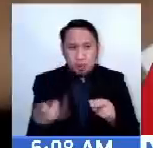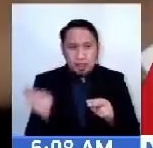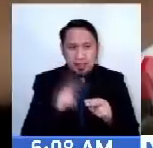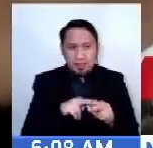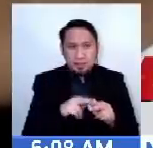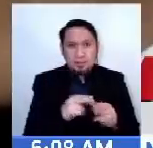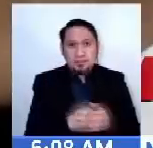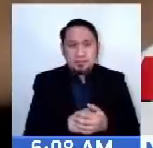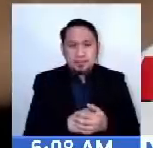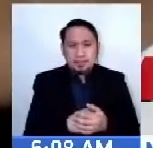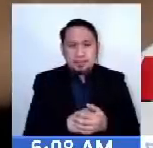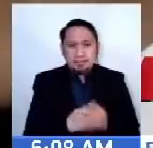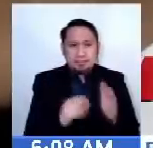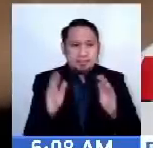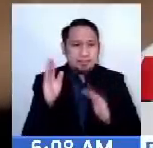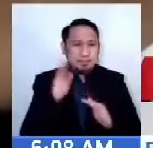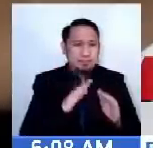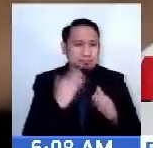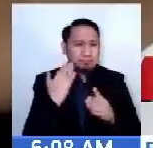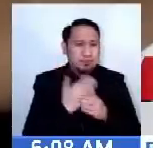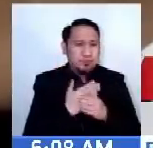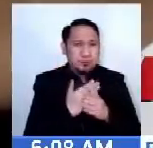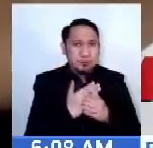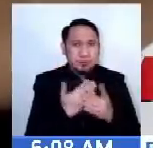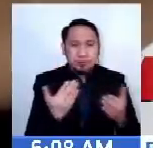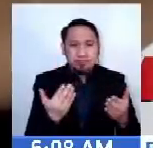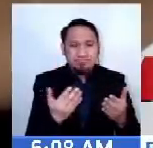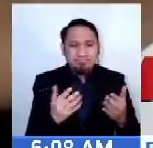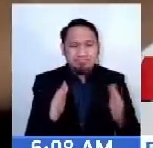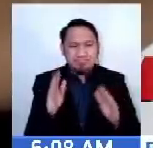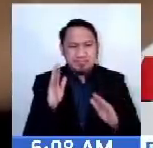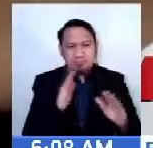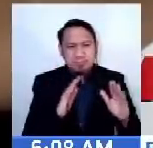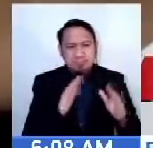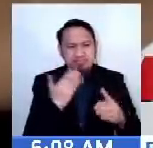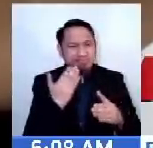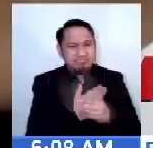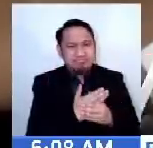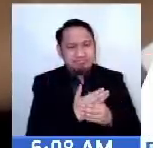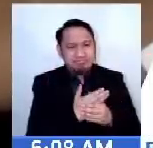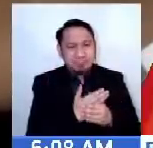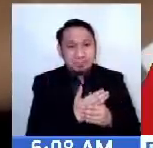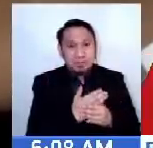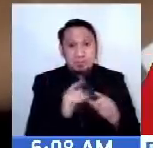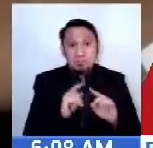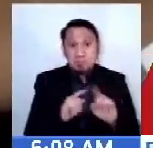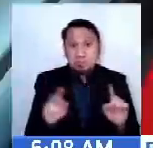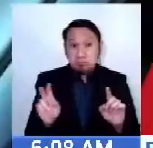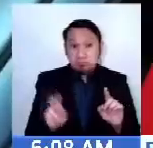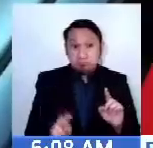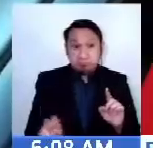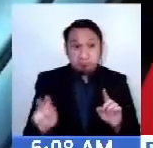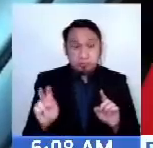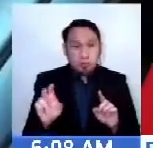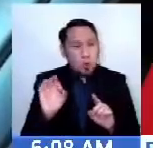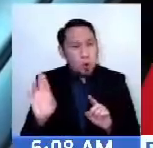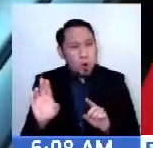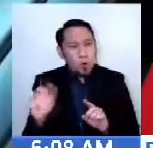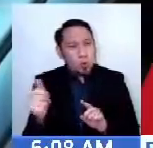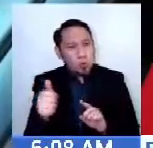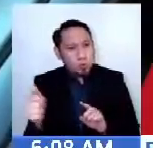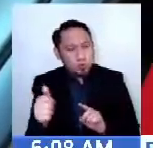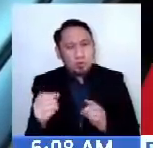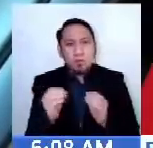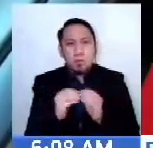kasi wala kang convenience, pero kung magkukommute ka, mas makakatipid ka talaga. Si Oliver